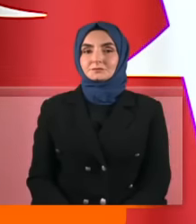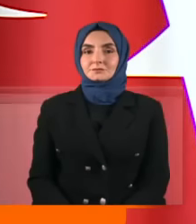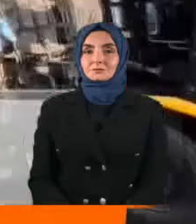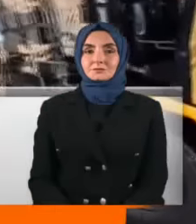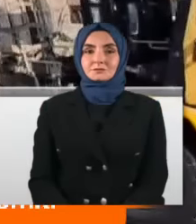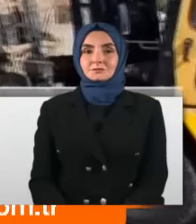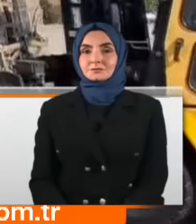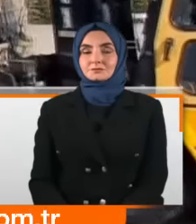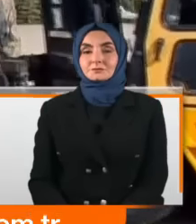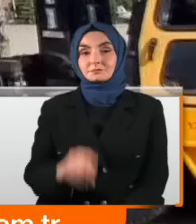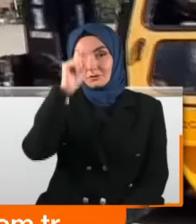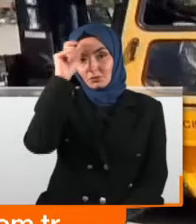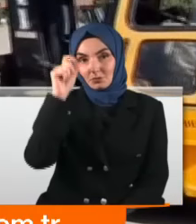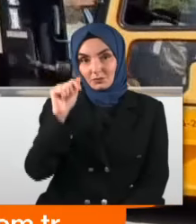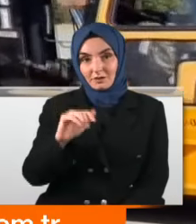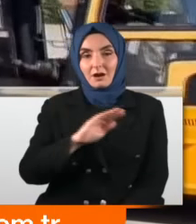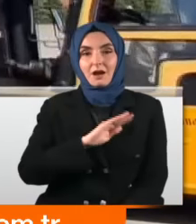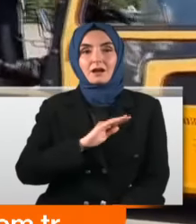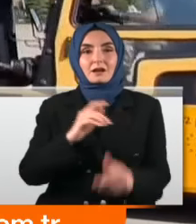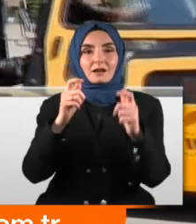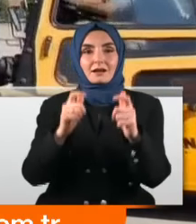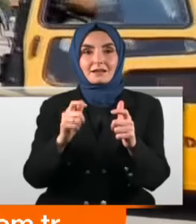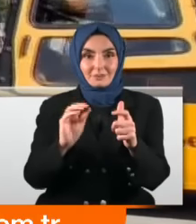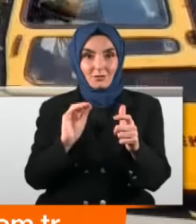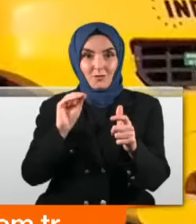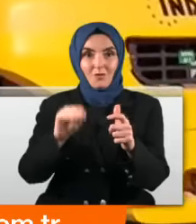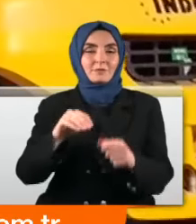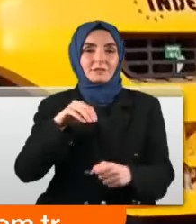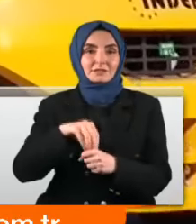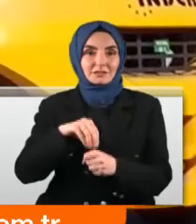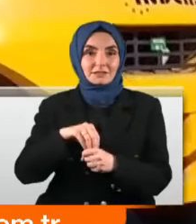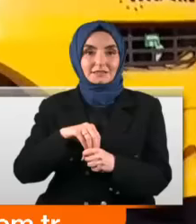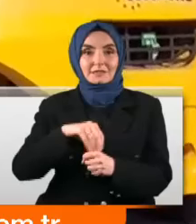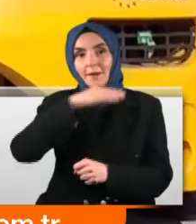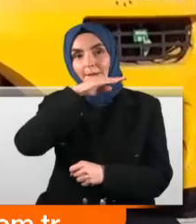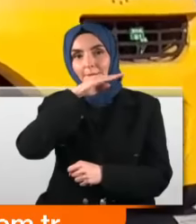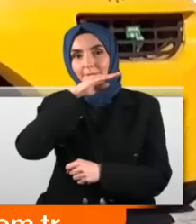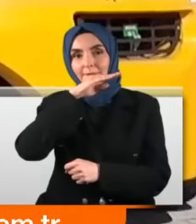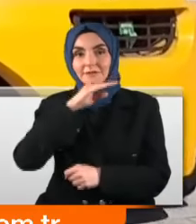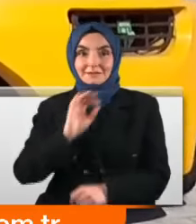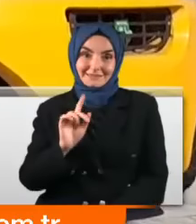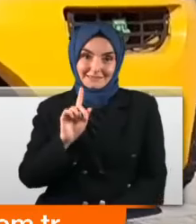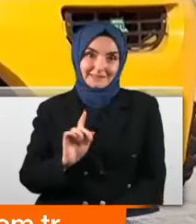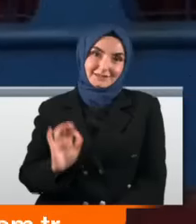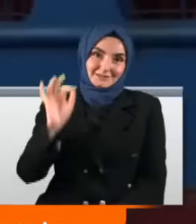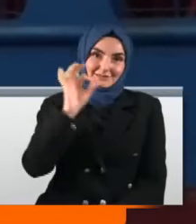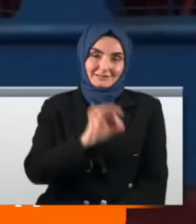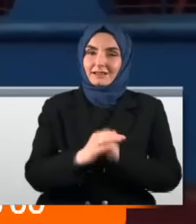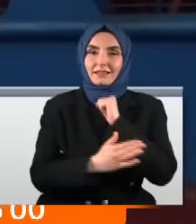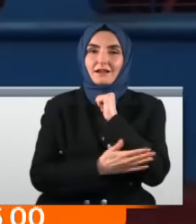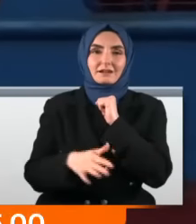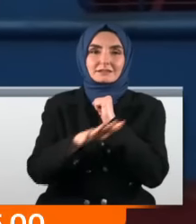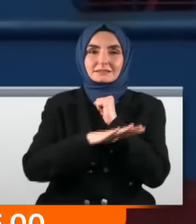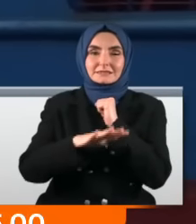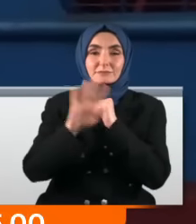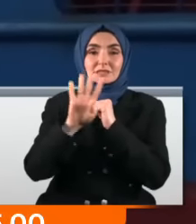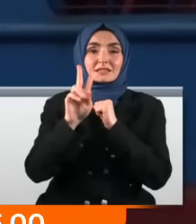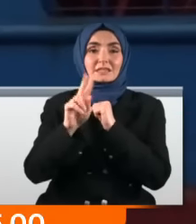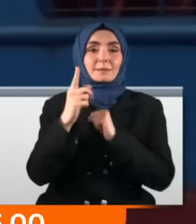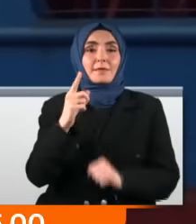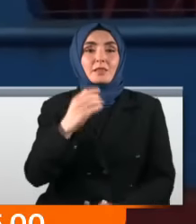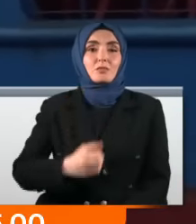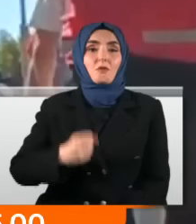gösteriyoruz. Türkiye'nin Gazze'ye ulaştırılmak üzere Mısır'a ilettiği yardımlar 42 bin tonu geçti. Ayrıca 9.